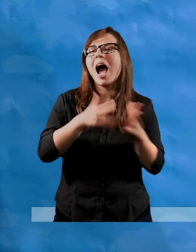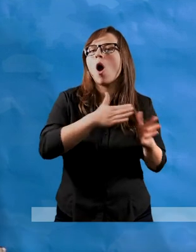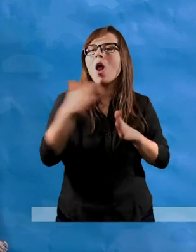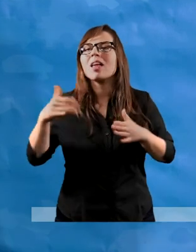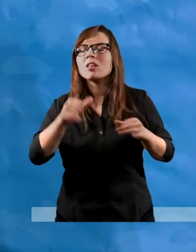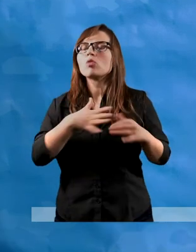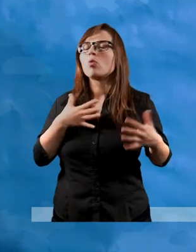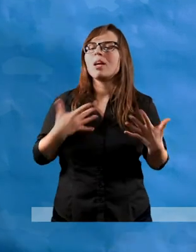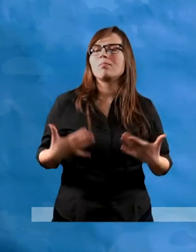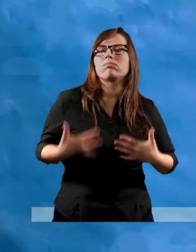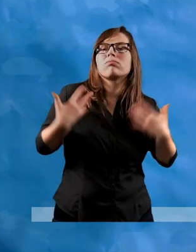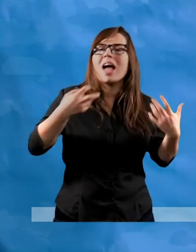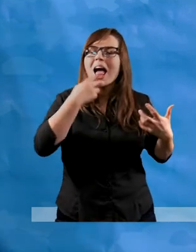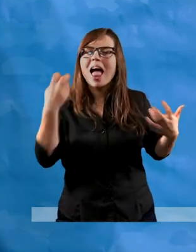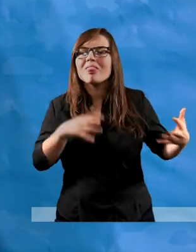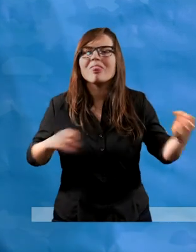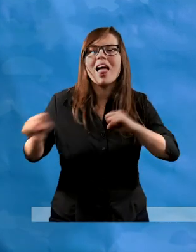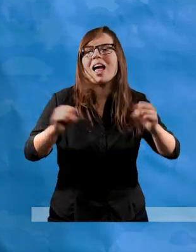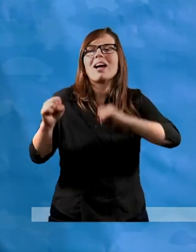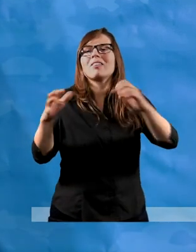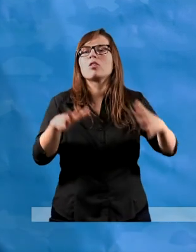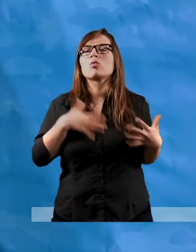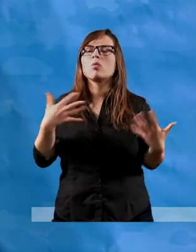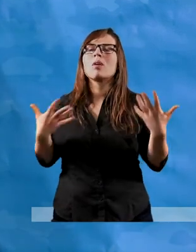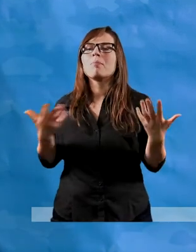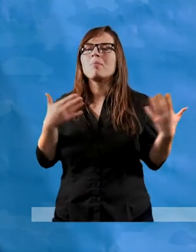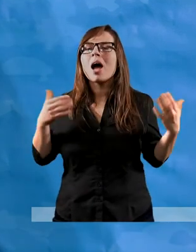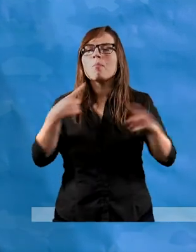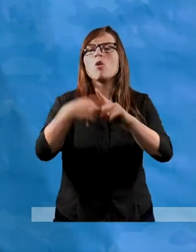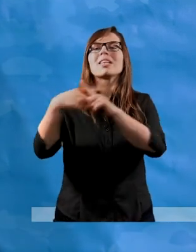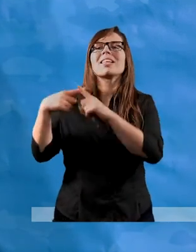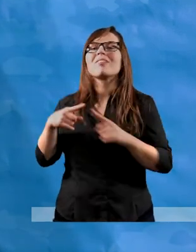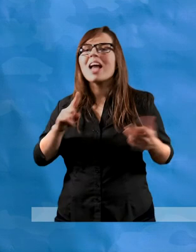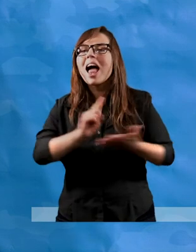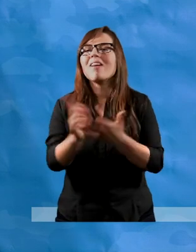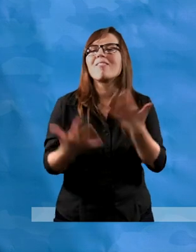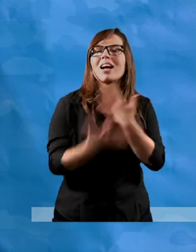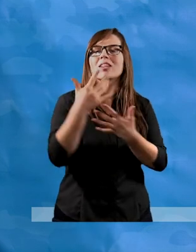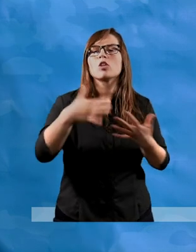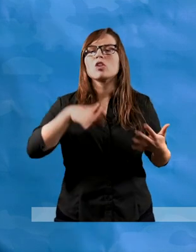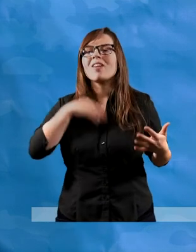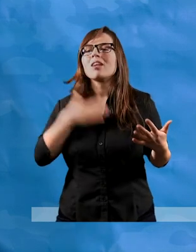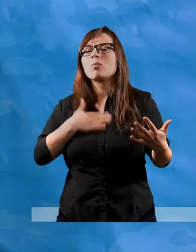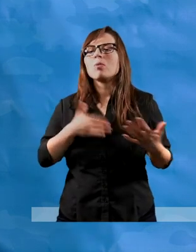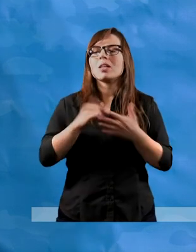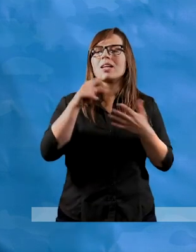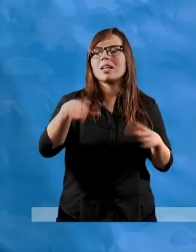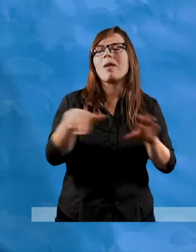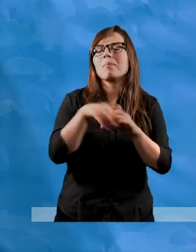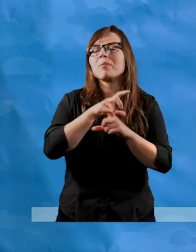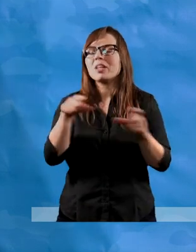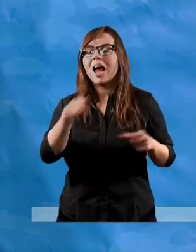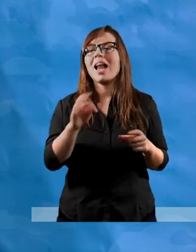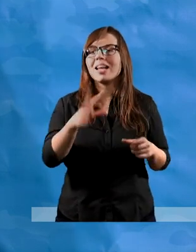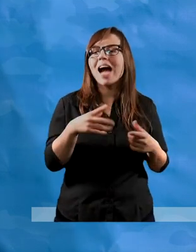Ja naprawdę czuję takie fizyczne, po prostu pozytywne efekty święcenia soboty. Jeżeli nie spędzam jej w